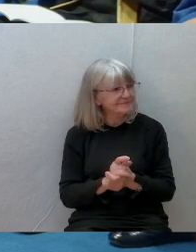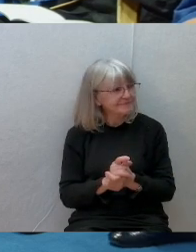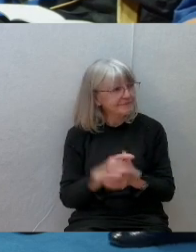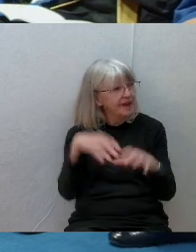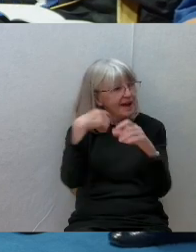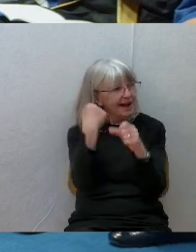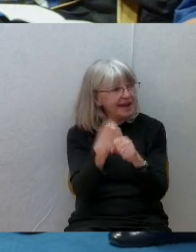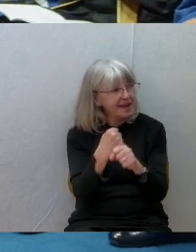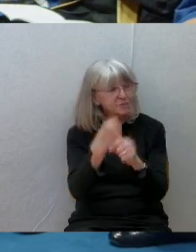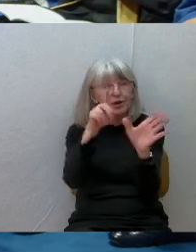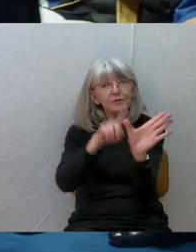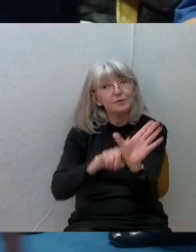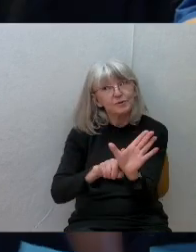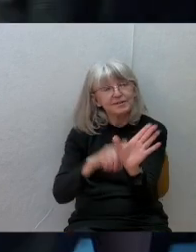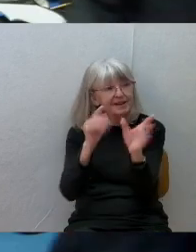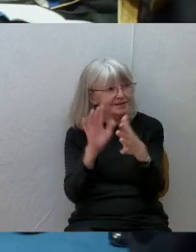Gayatri Yogaratnam.